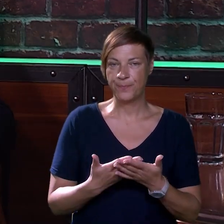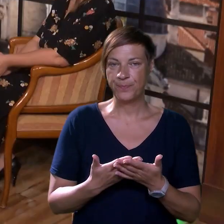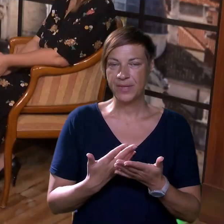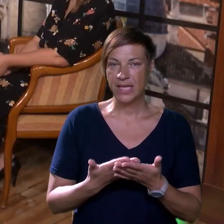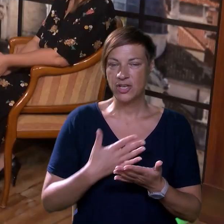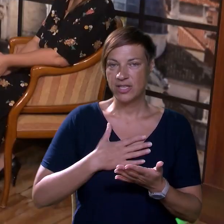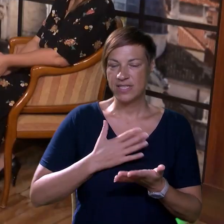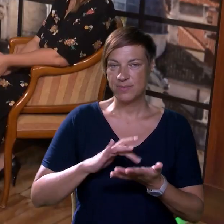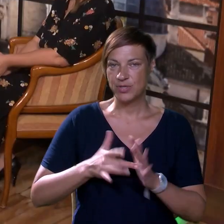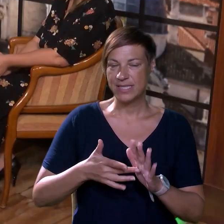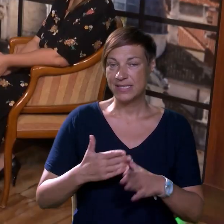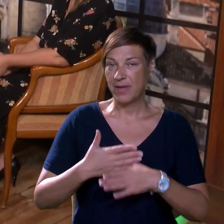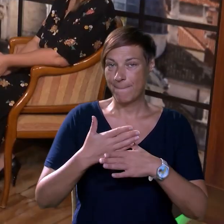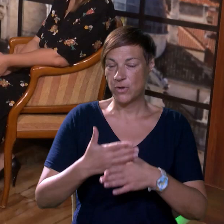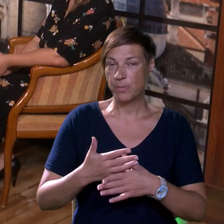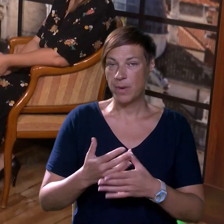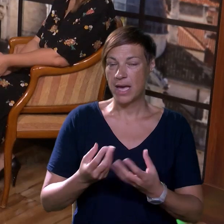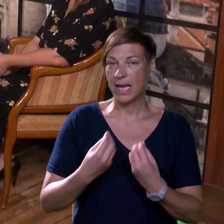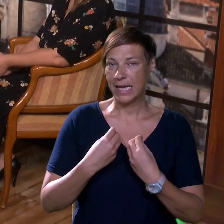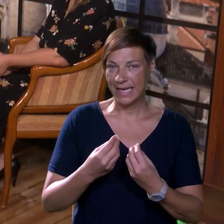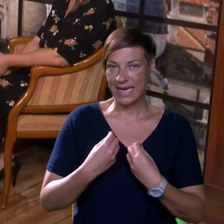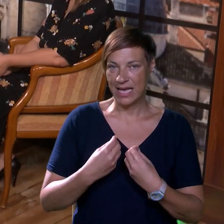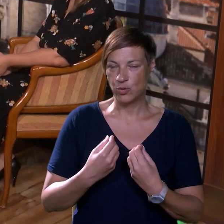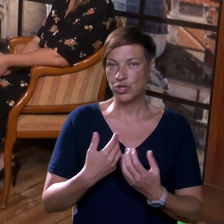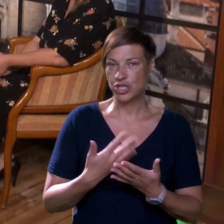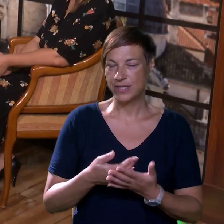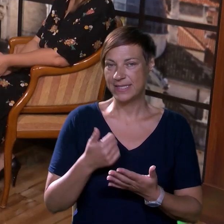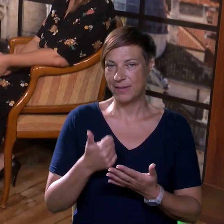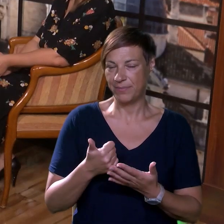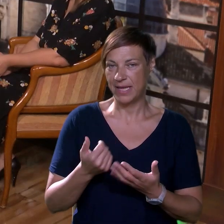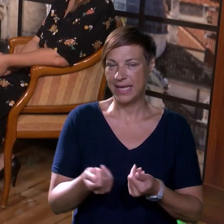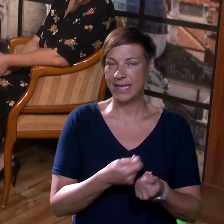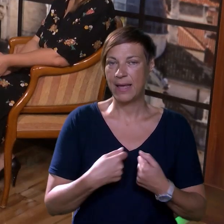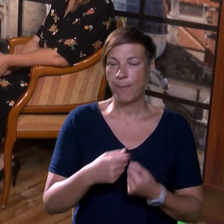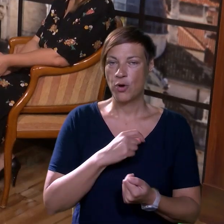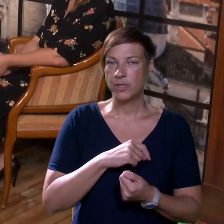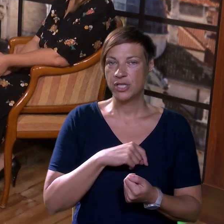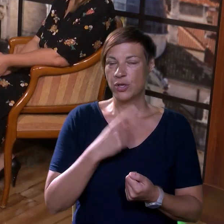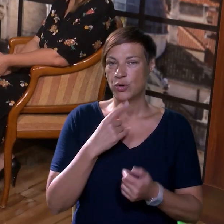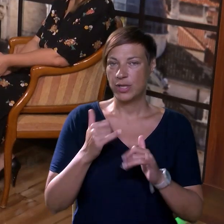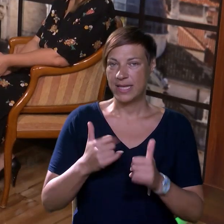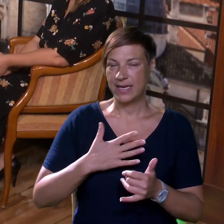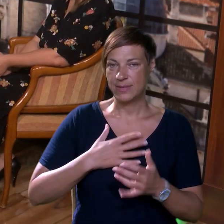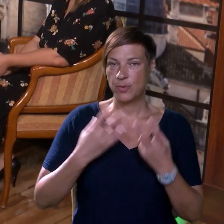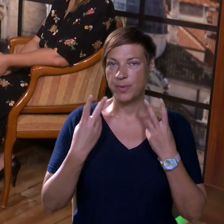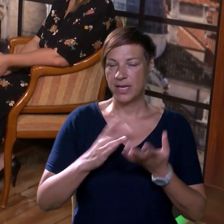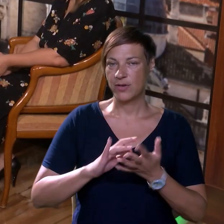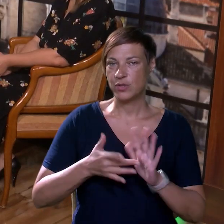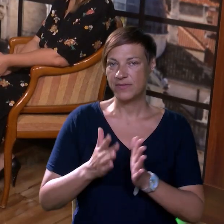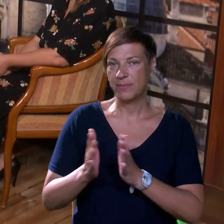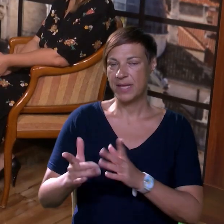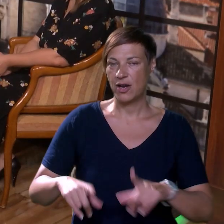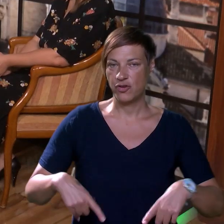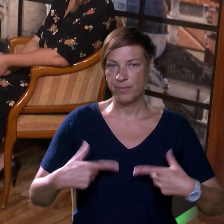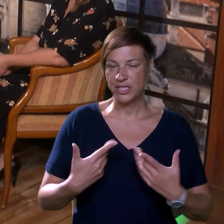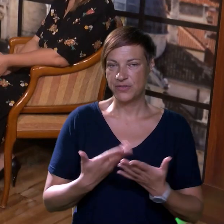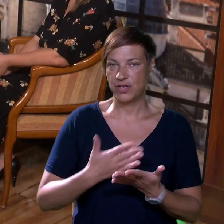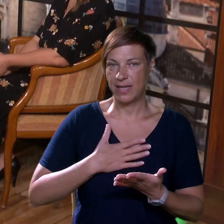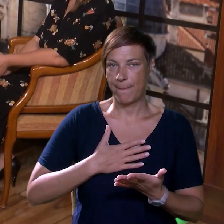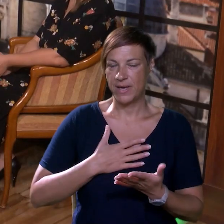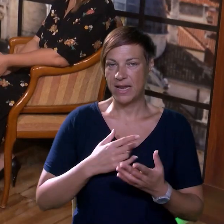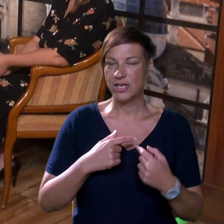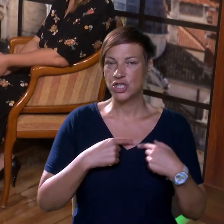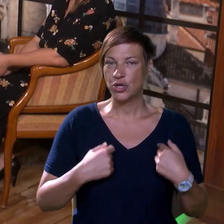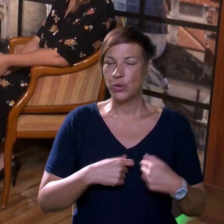čamca, i onda smo se mi svi potpomagali i naučio sam da je na jedan taj momčarski duh koji je danas po meni važan u svim segmentima života, pa i u